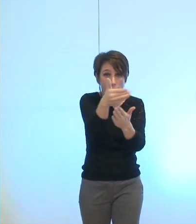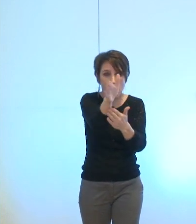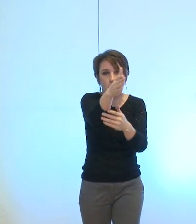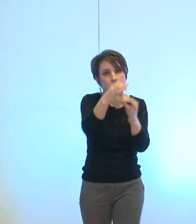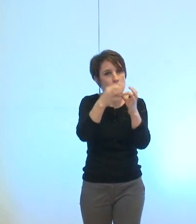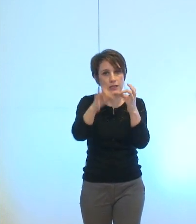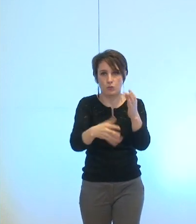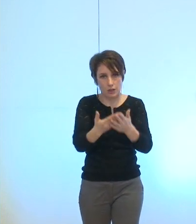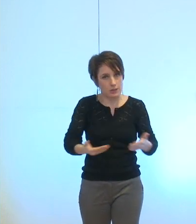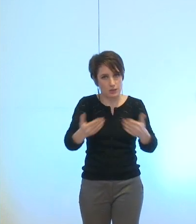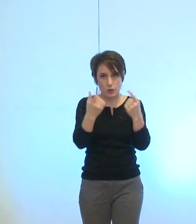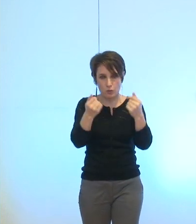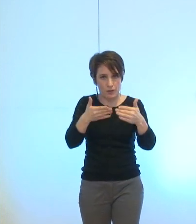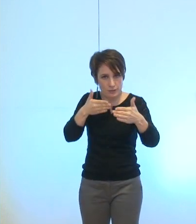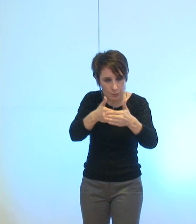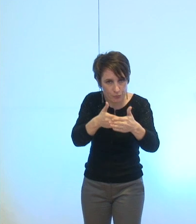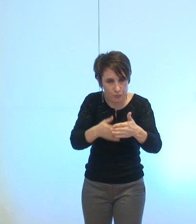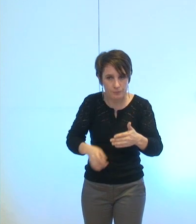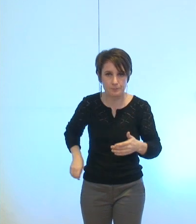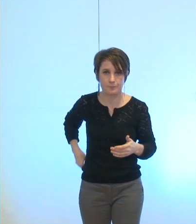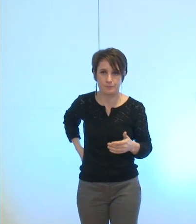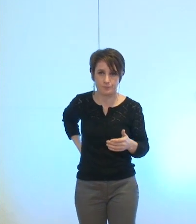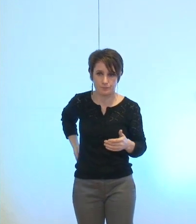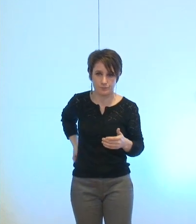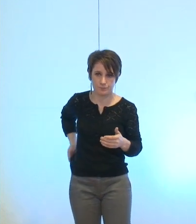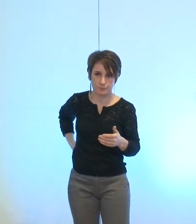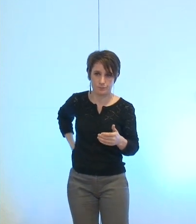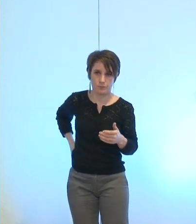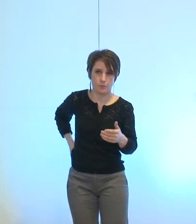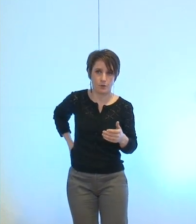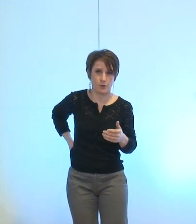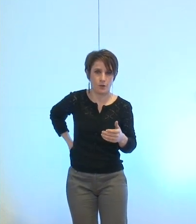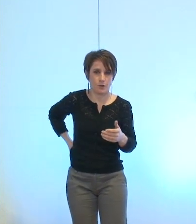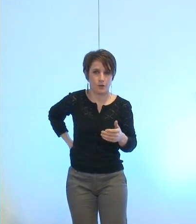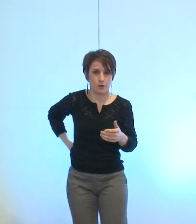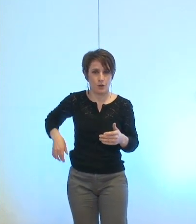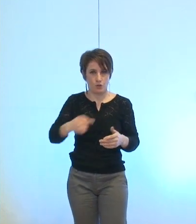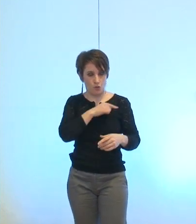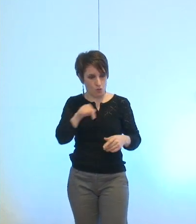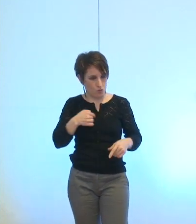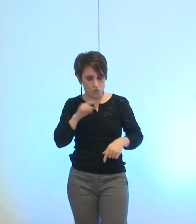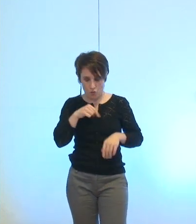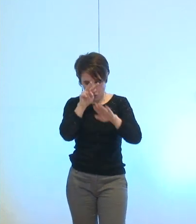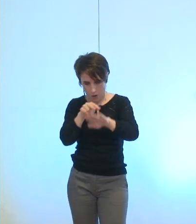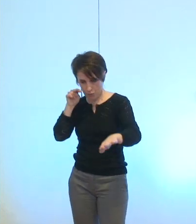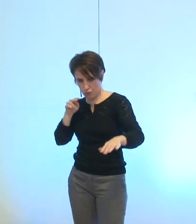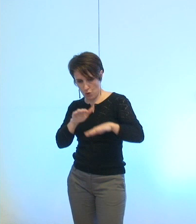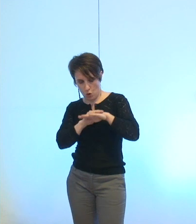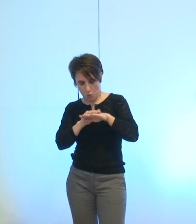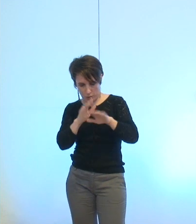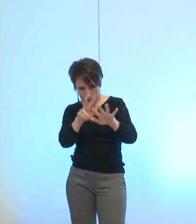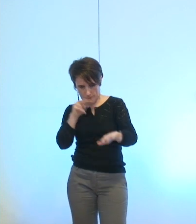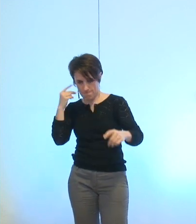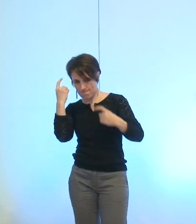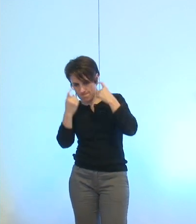nos opportunité réside donc dans notre capacité à réinterroger toutes nos politiques pour que chaque euro dépensé